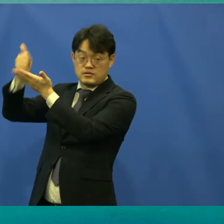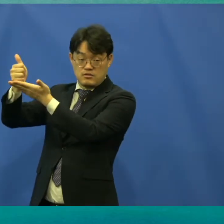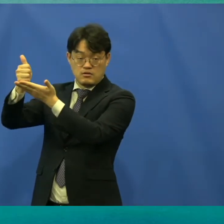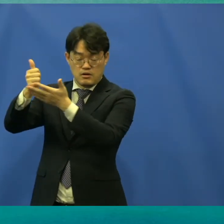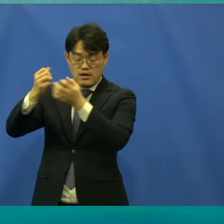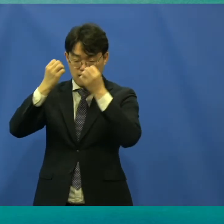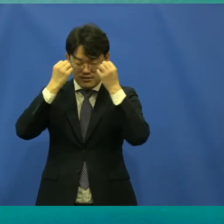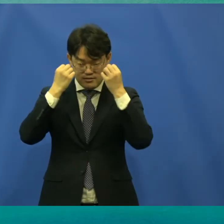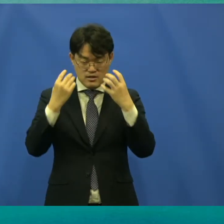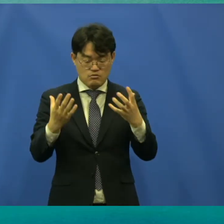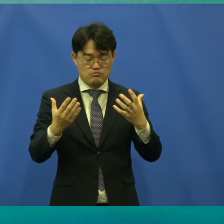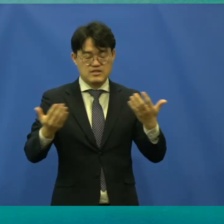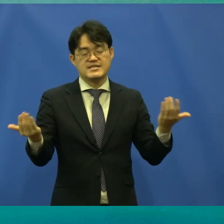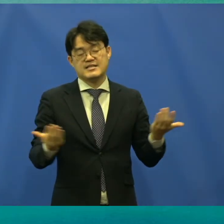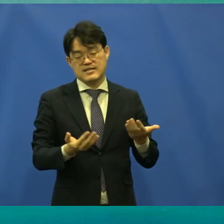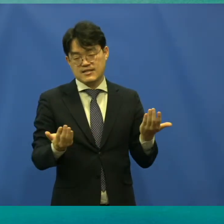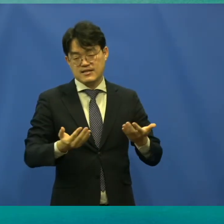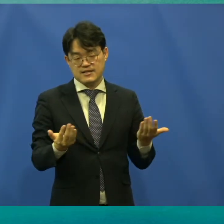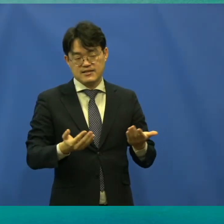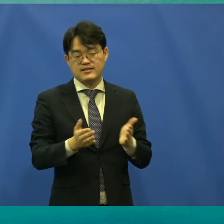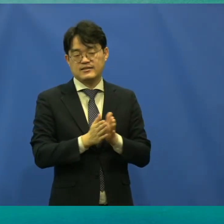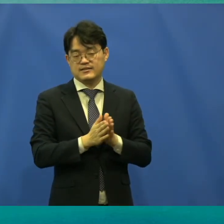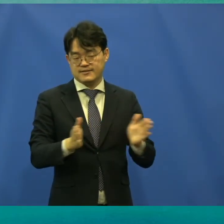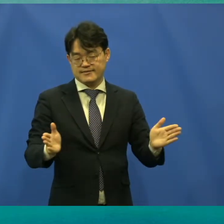아직 이야기가 안 끝난 겁니다.